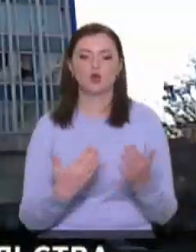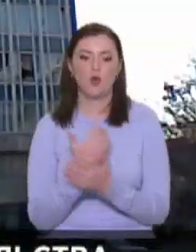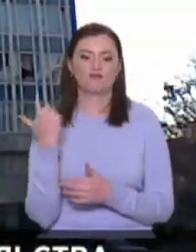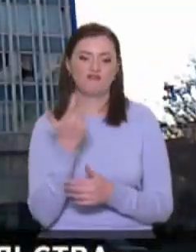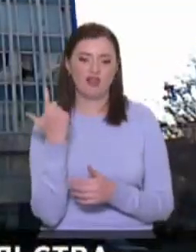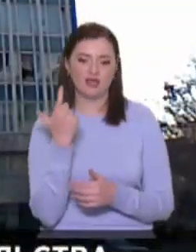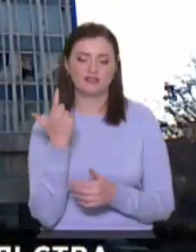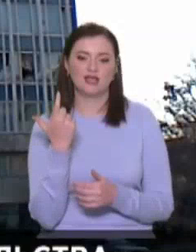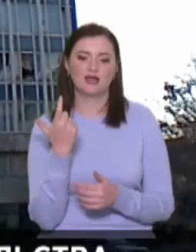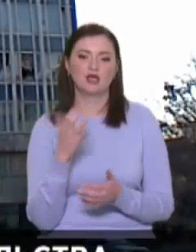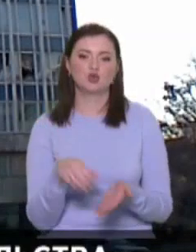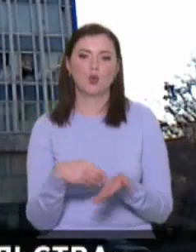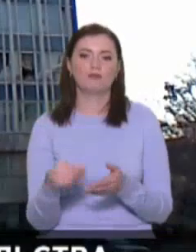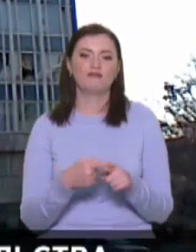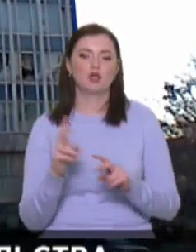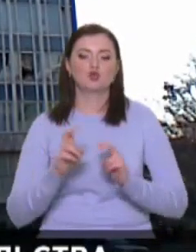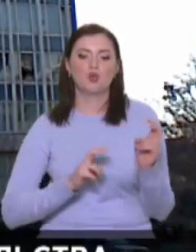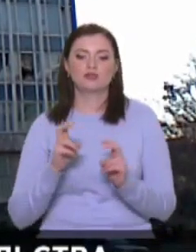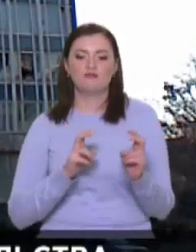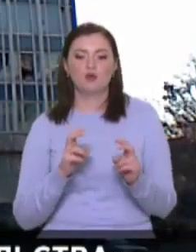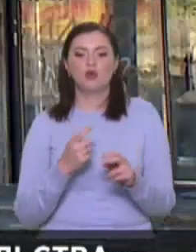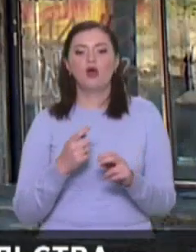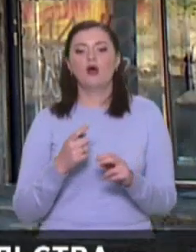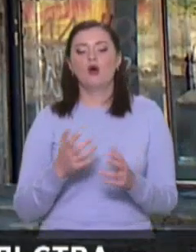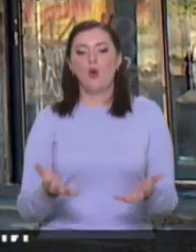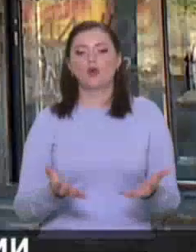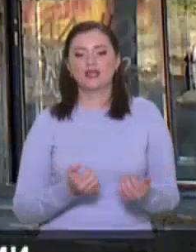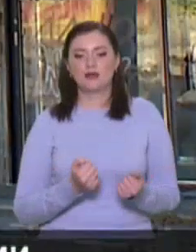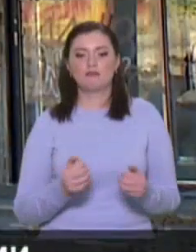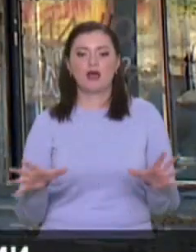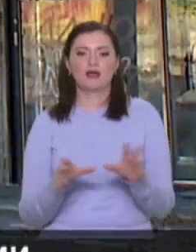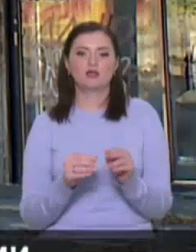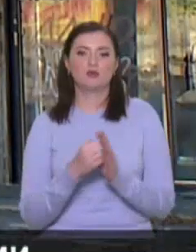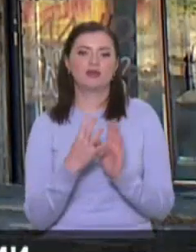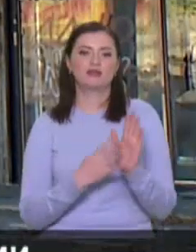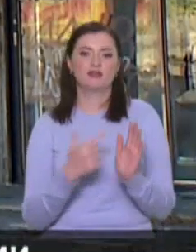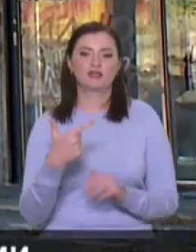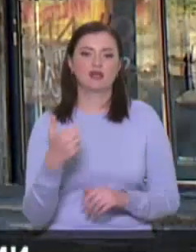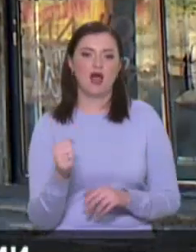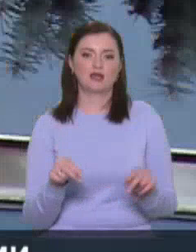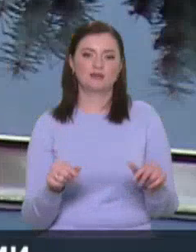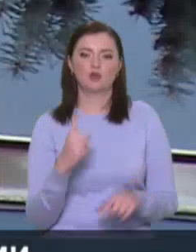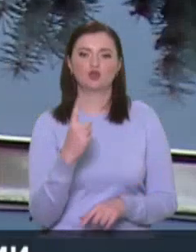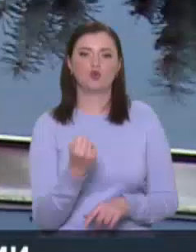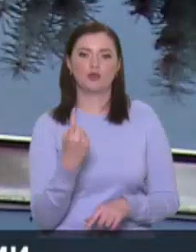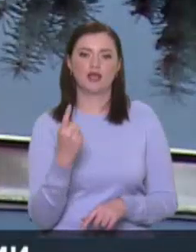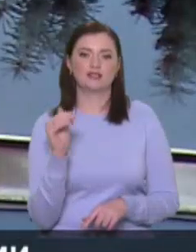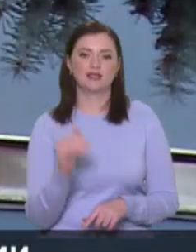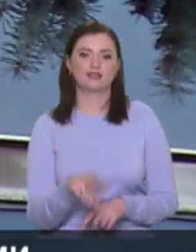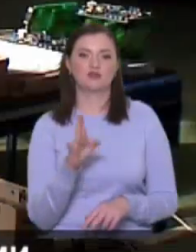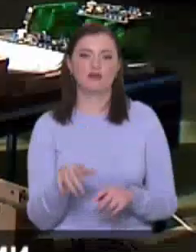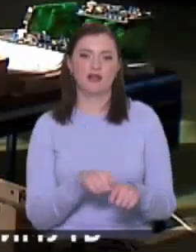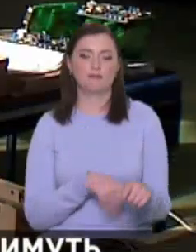власник з купівлею цього заводу, з купівлею цього підприємства отримає разом 19 гектарів землі, 111 тисяч квадратних